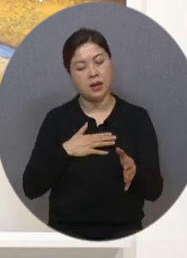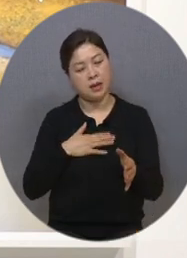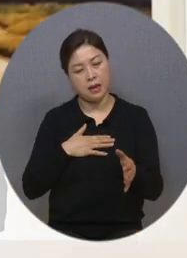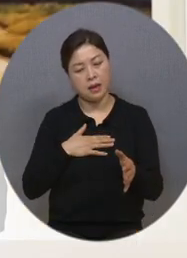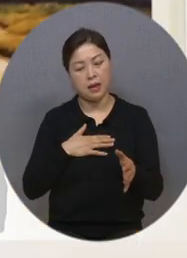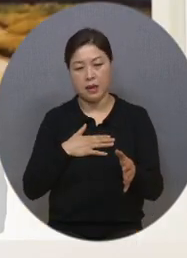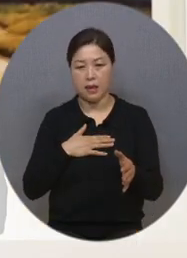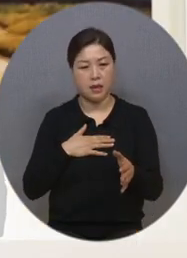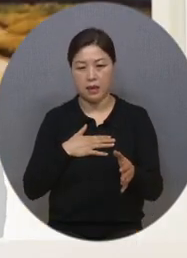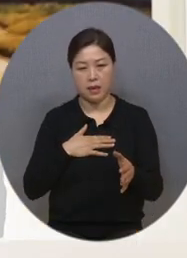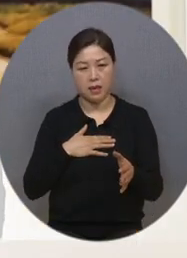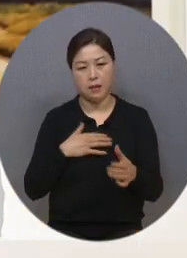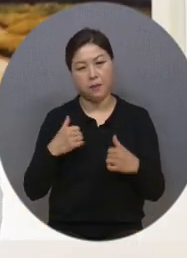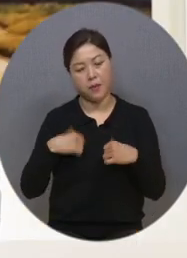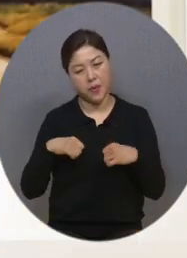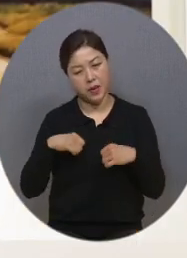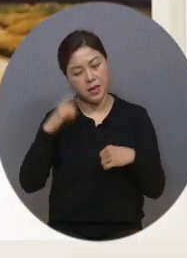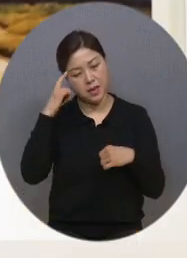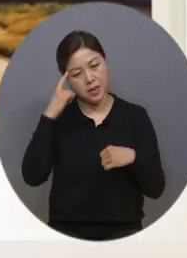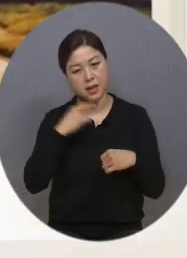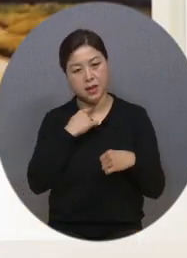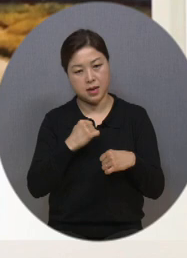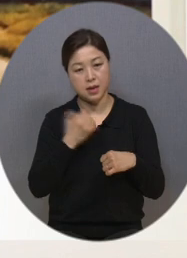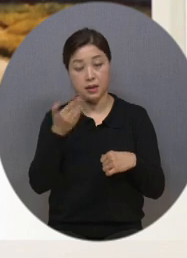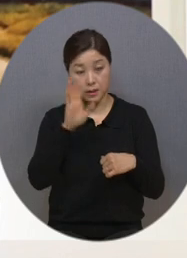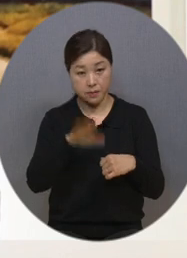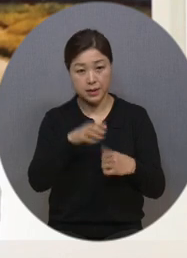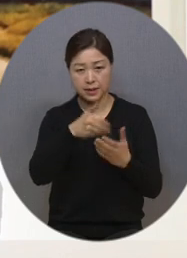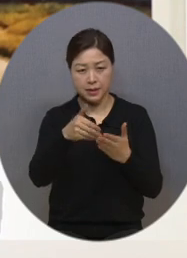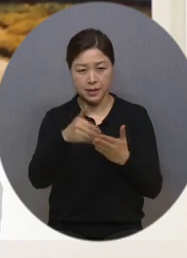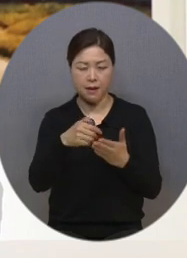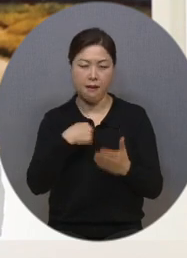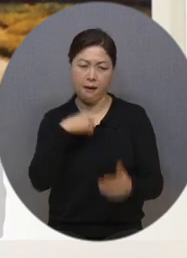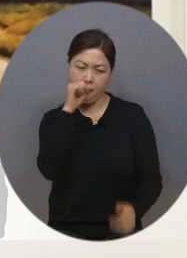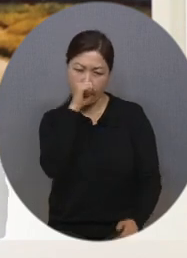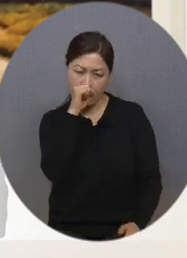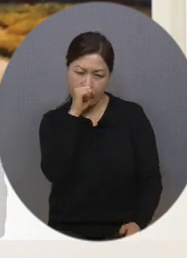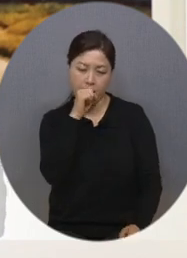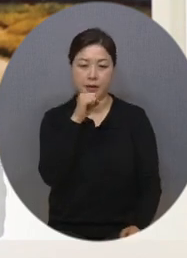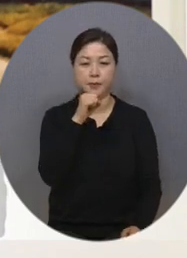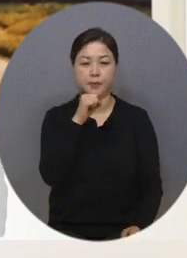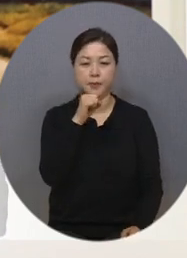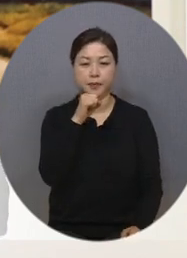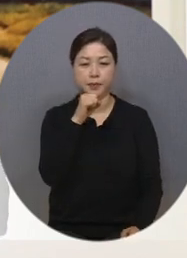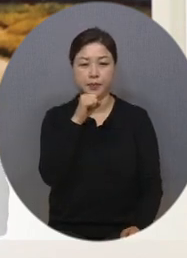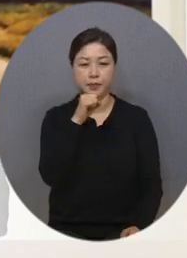했습니다. 하지만 그림 그리는 것을 좋아하고 거기에서 저는